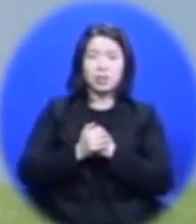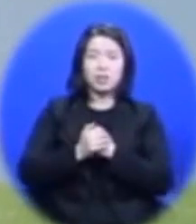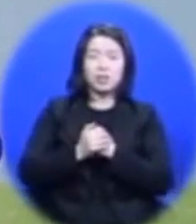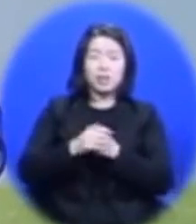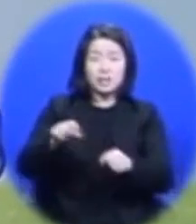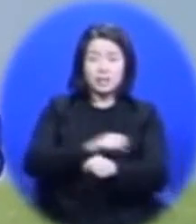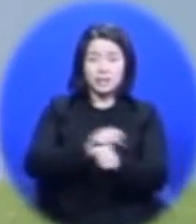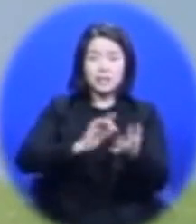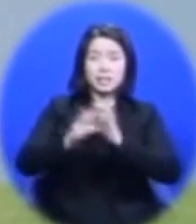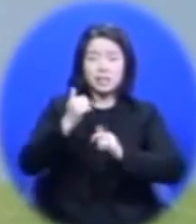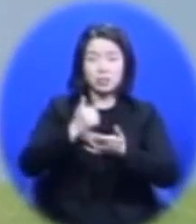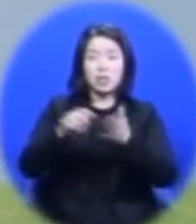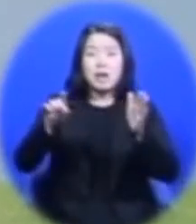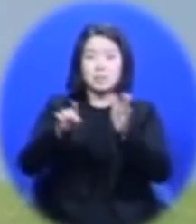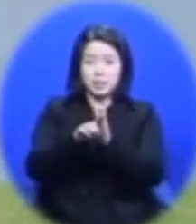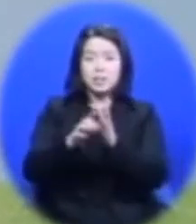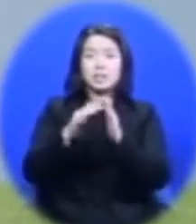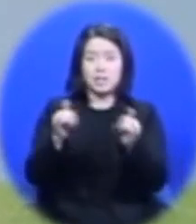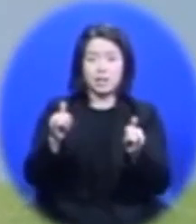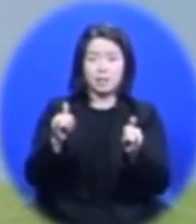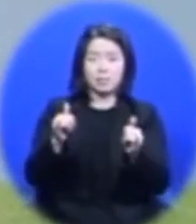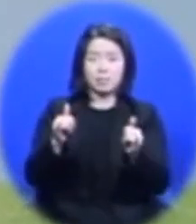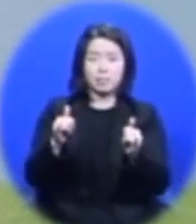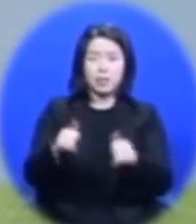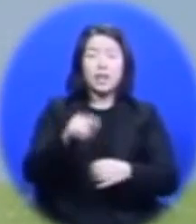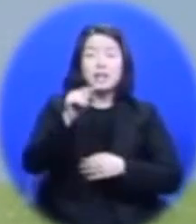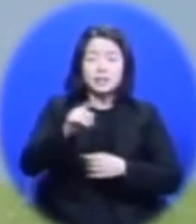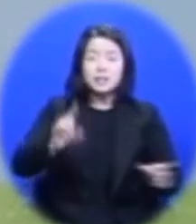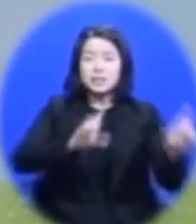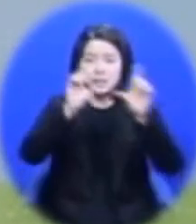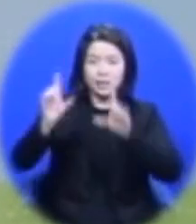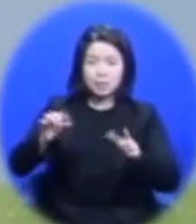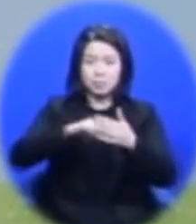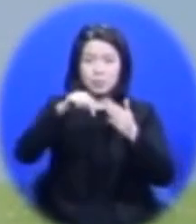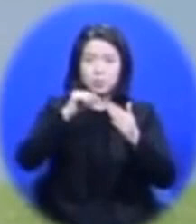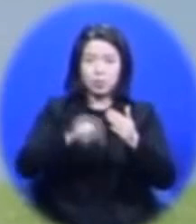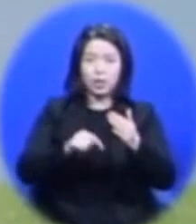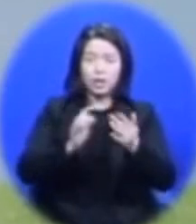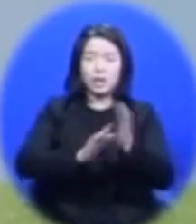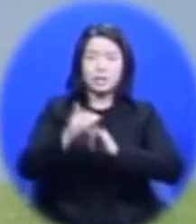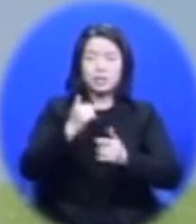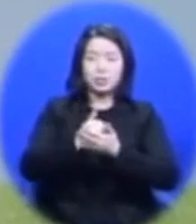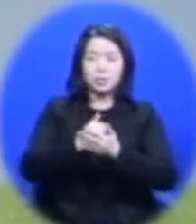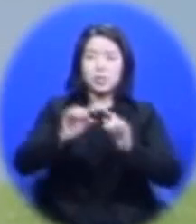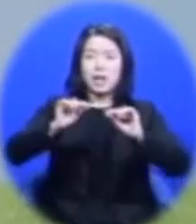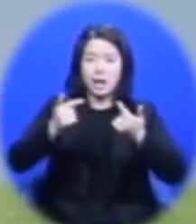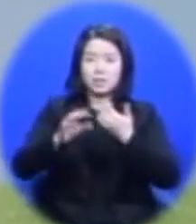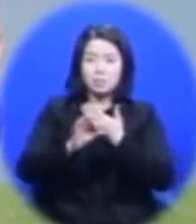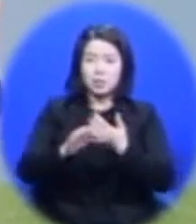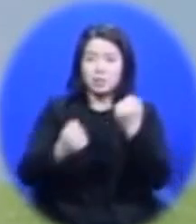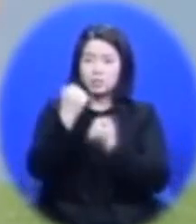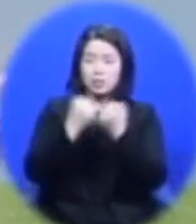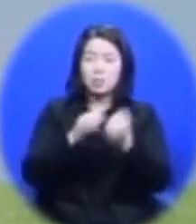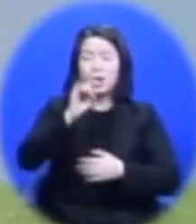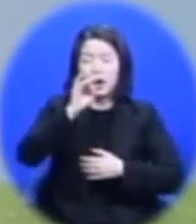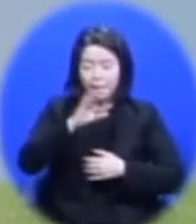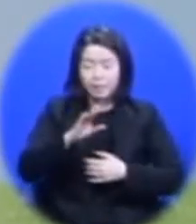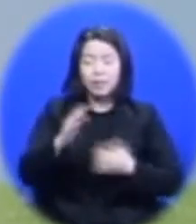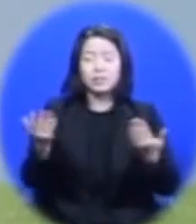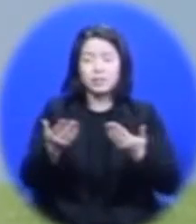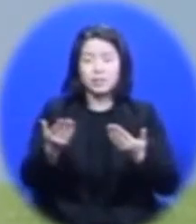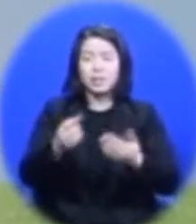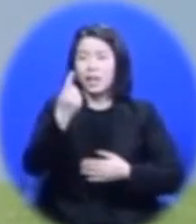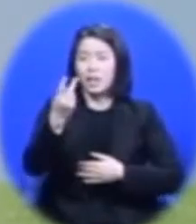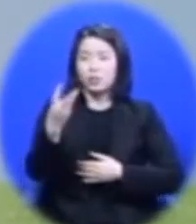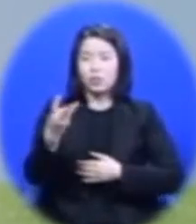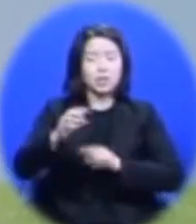특히 예수님을 믿은 사람은 그의 삶 속에 예수님이 아니면 설명 안 되는 일이 한두 가지가